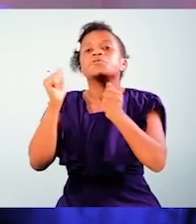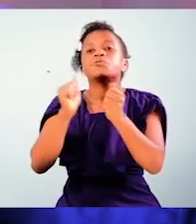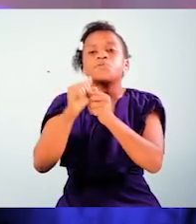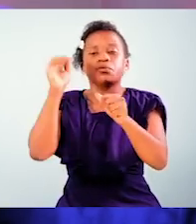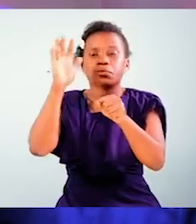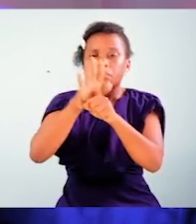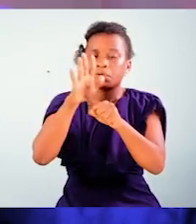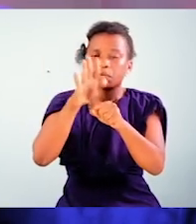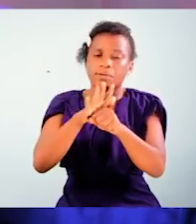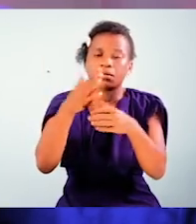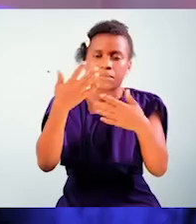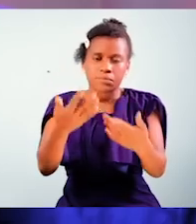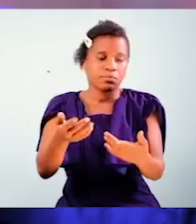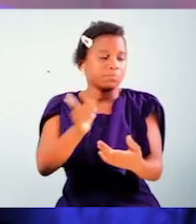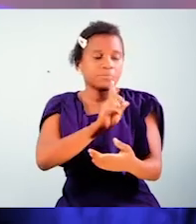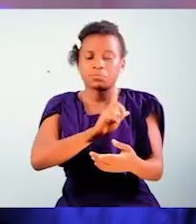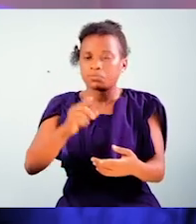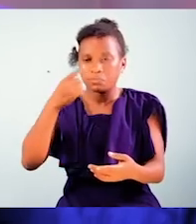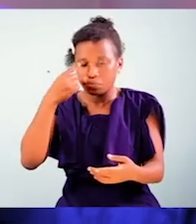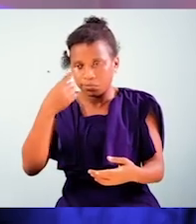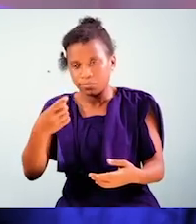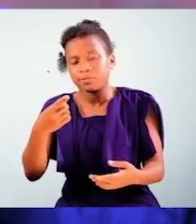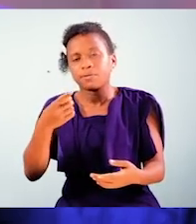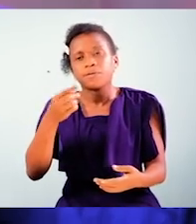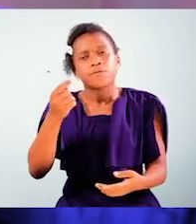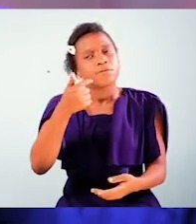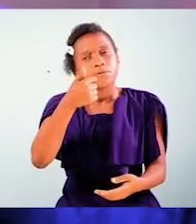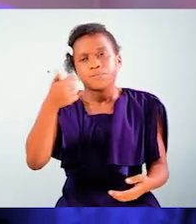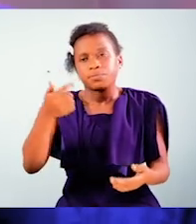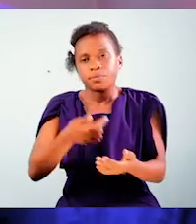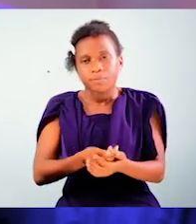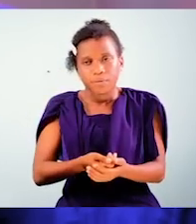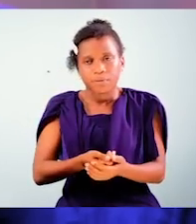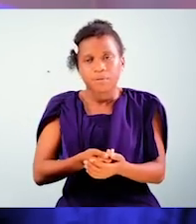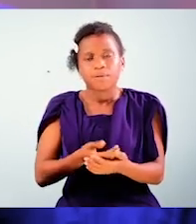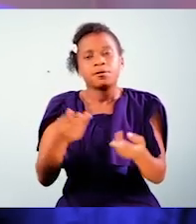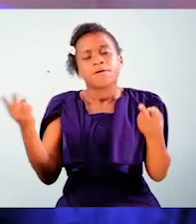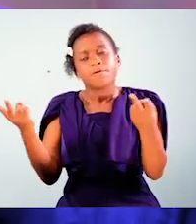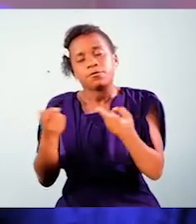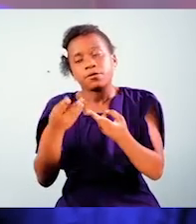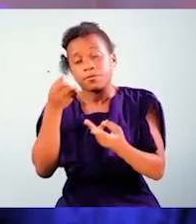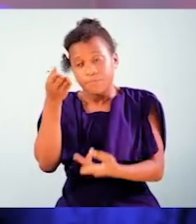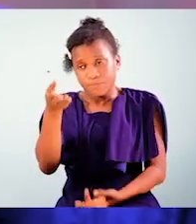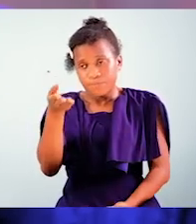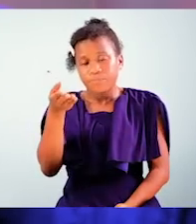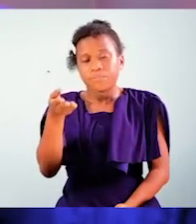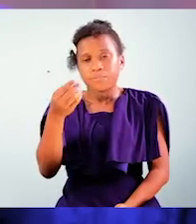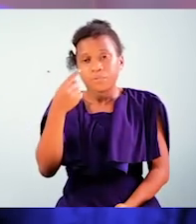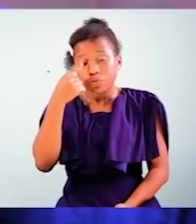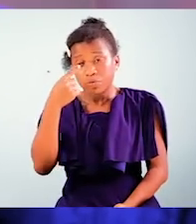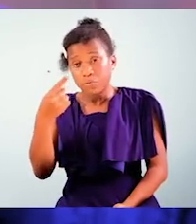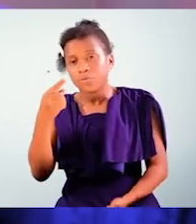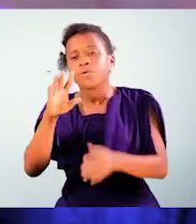CAG anasimamia, tusiangalie fedha tu. Lakini pia CAG ni jicho la bunge